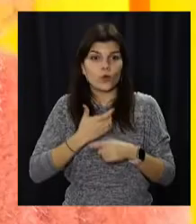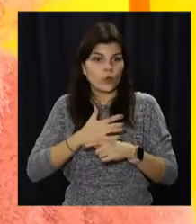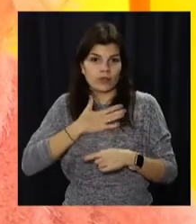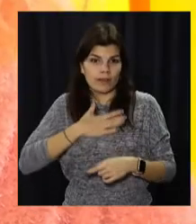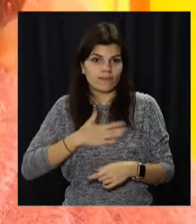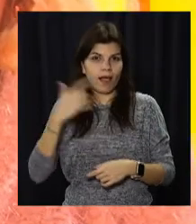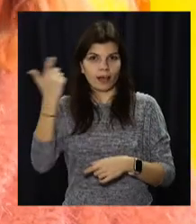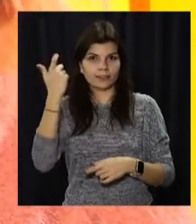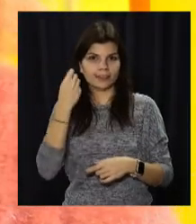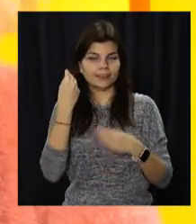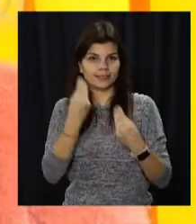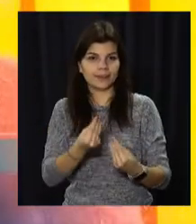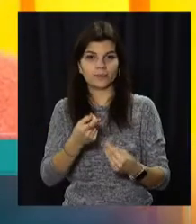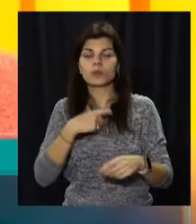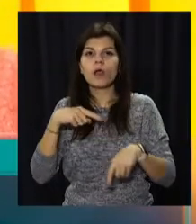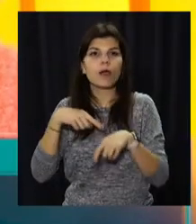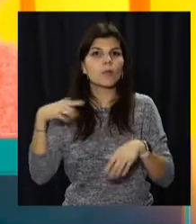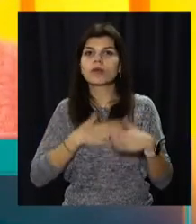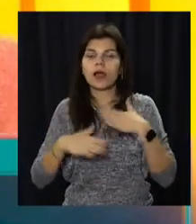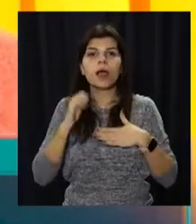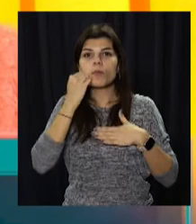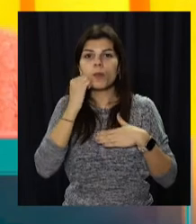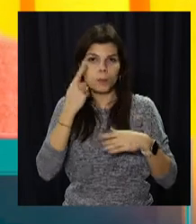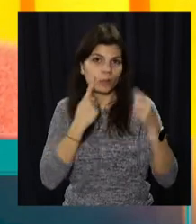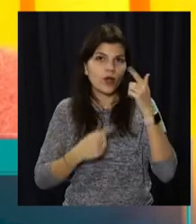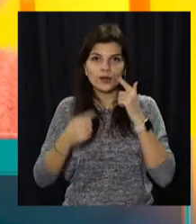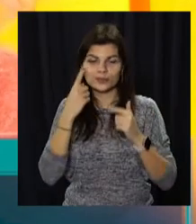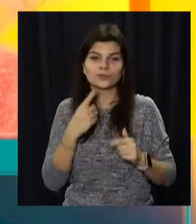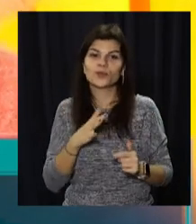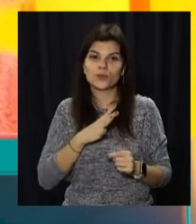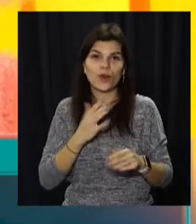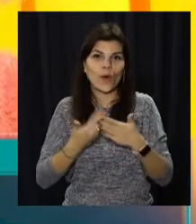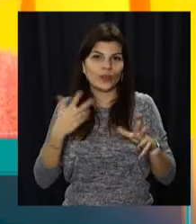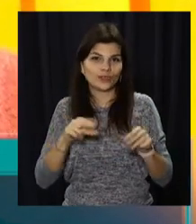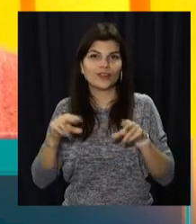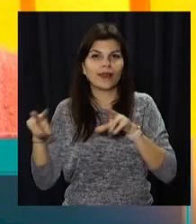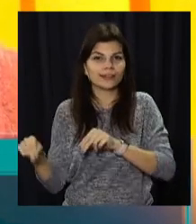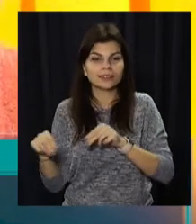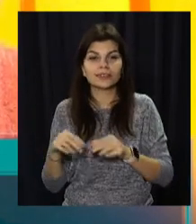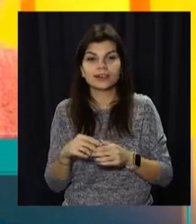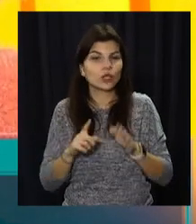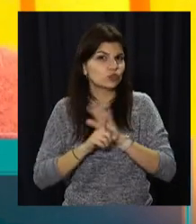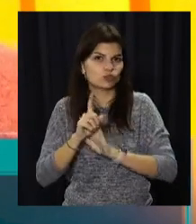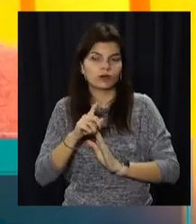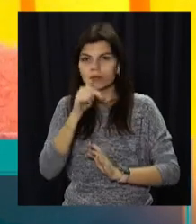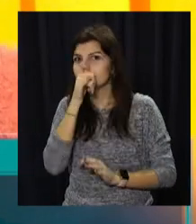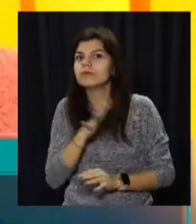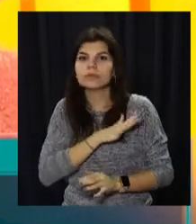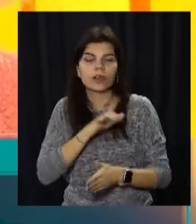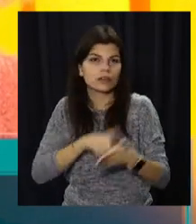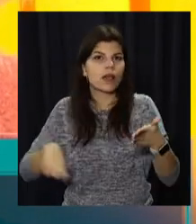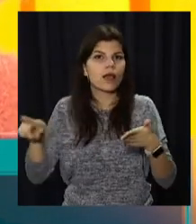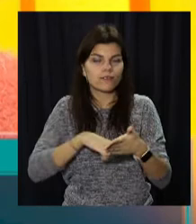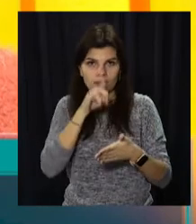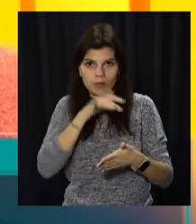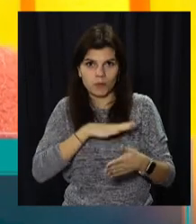дивує. У мене були дуже радісні емоції. Бабушка взагалі навіть заплакала від щастя. Спочатку не вірилося дуже довго, що це взагалі